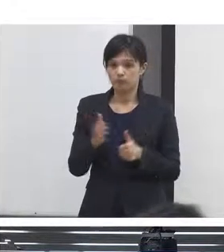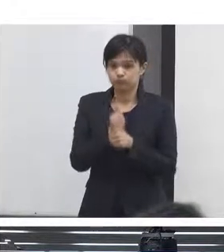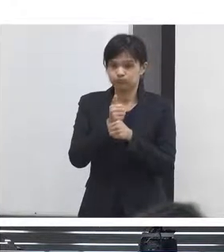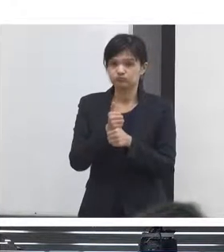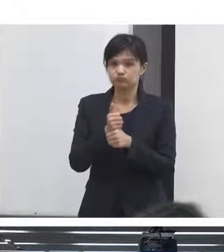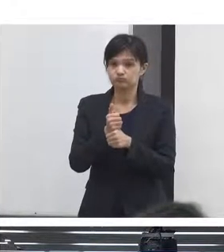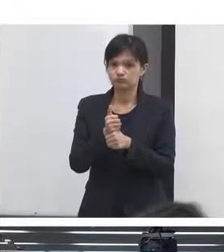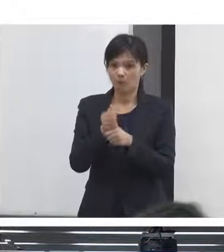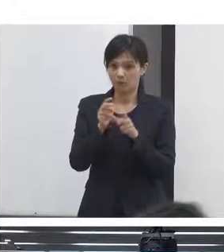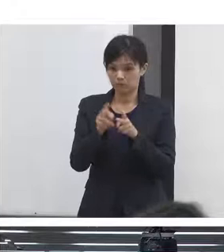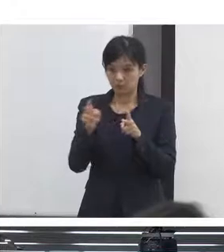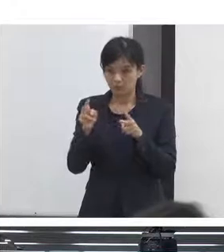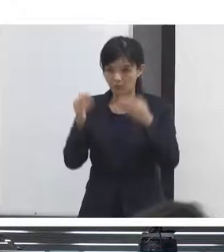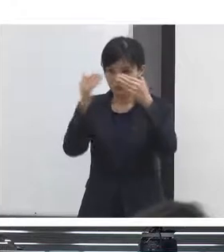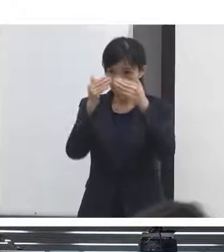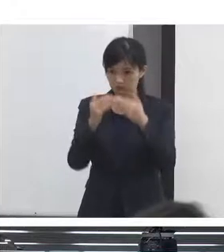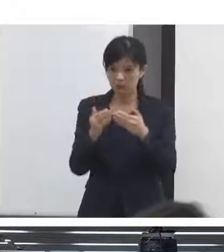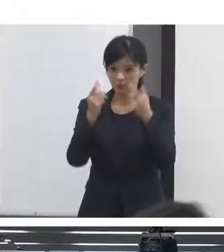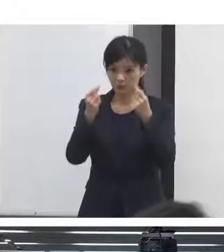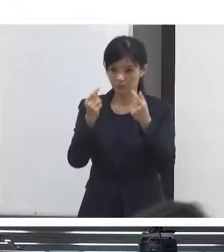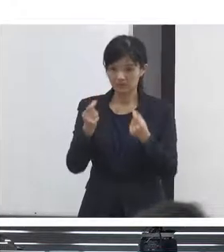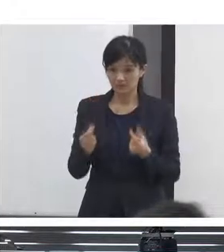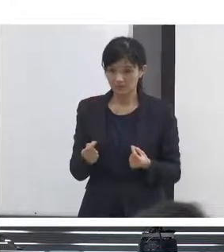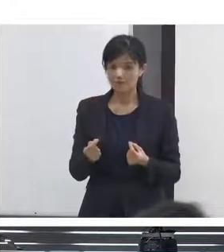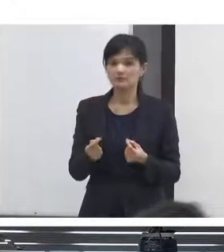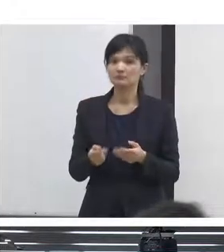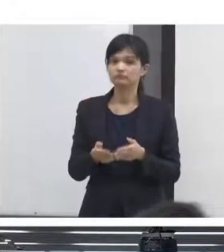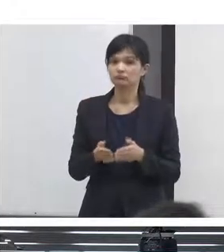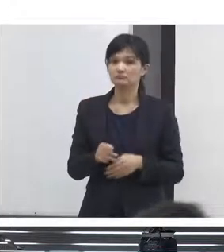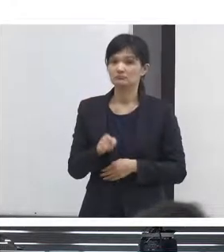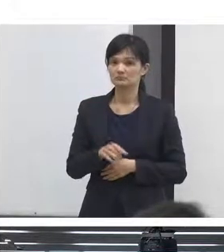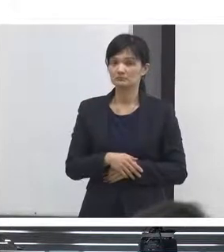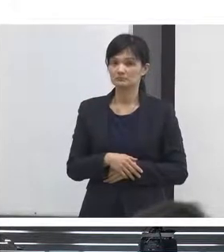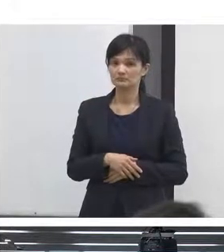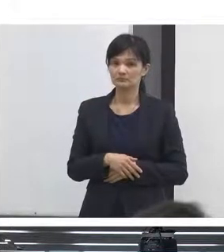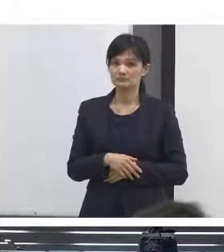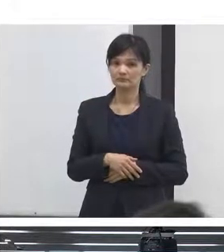料呢，事实上就应该跟它对齐之后呢，就会整合在一起。比如说另外一个这个